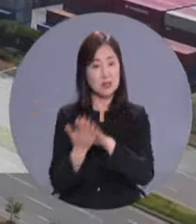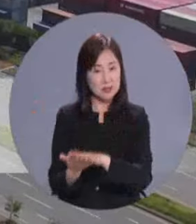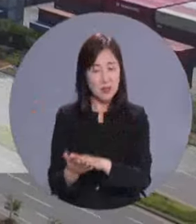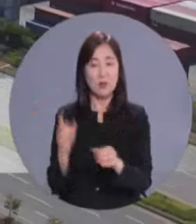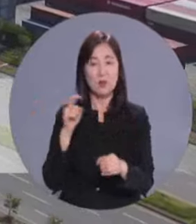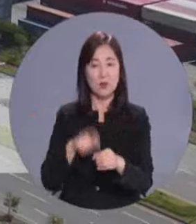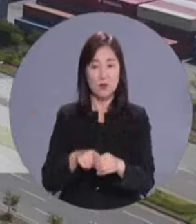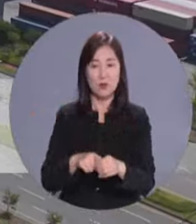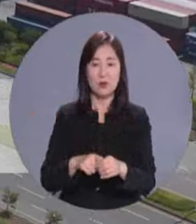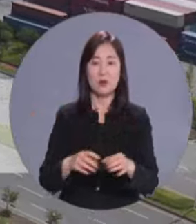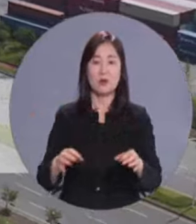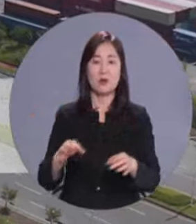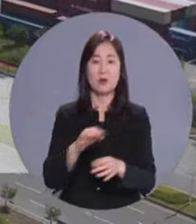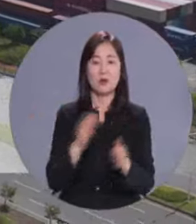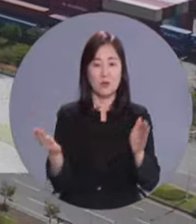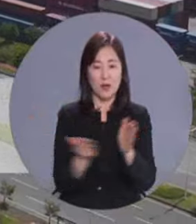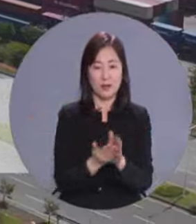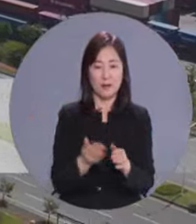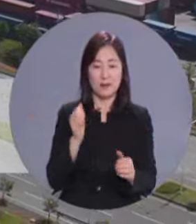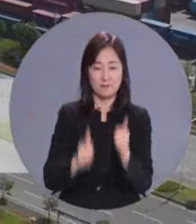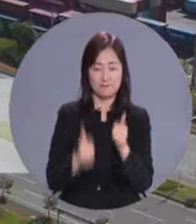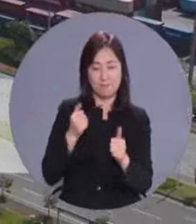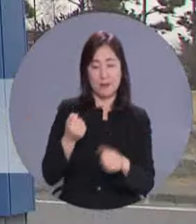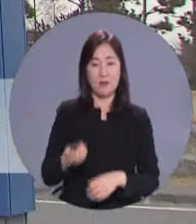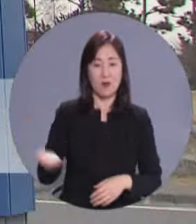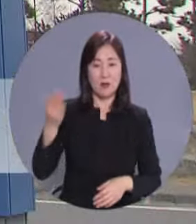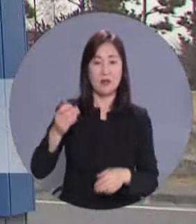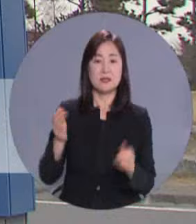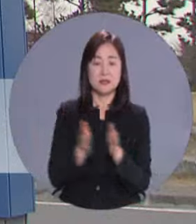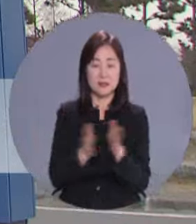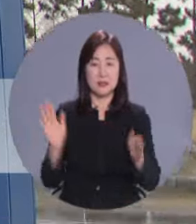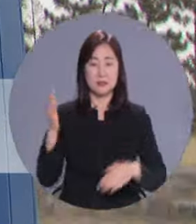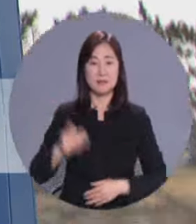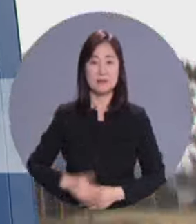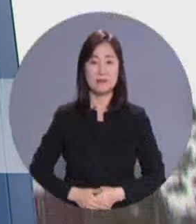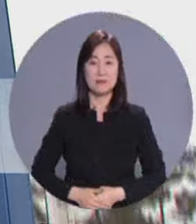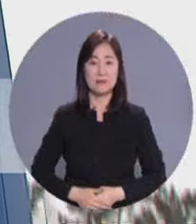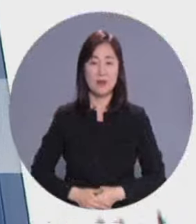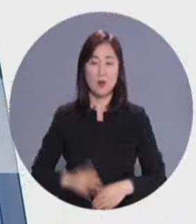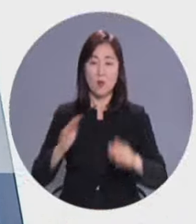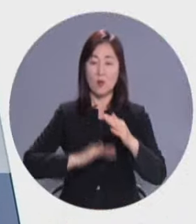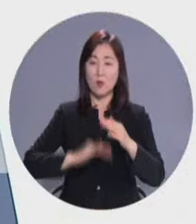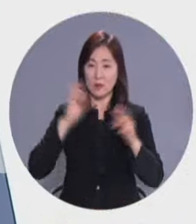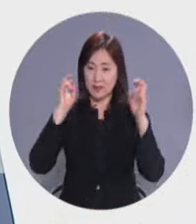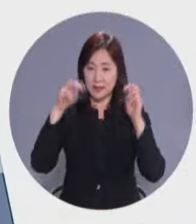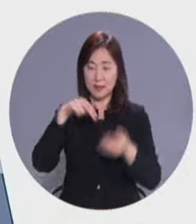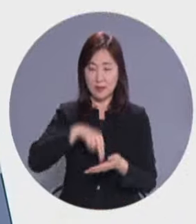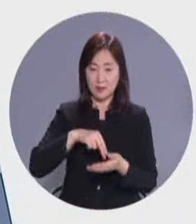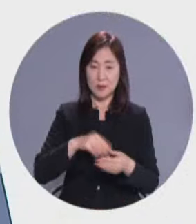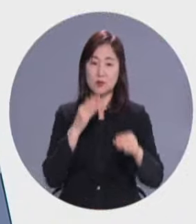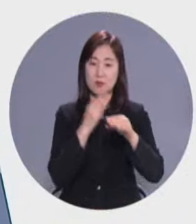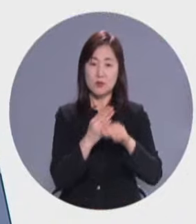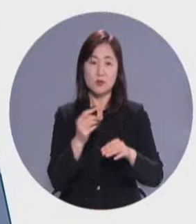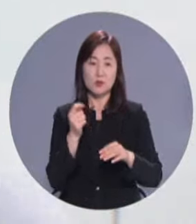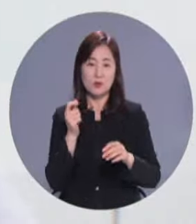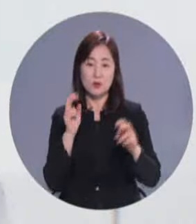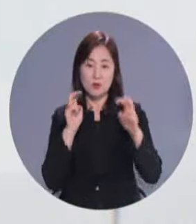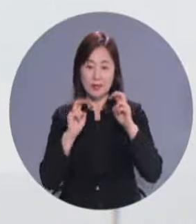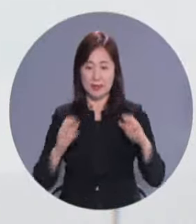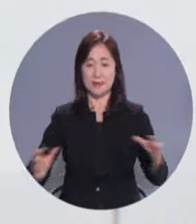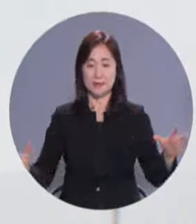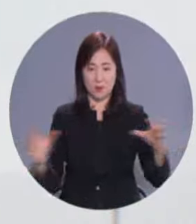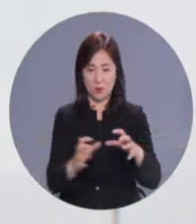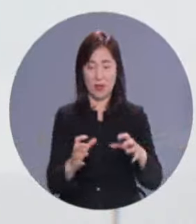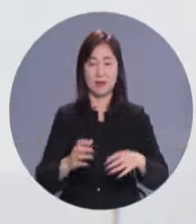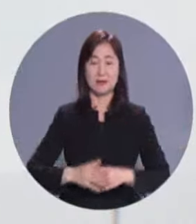광양항의 경쟁력 강화를 위해 나섰습니다 여수광양 항만공사는 오늘 관내 중소 중경 기업들이 참석한